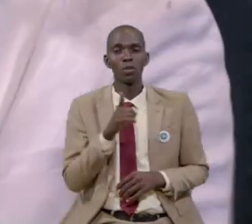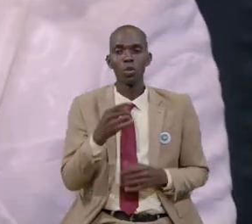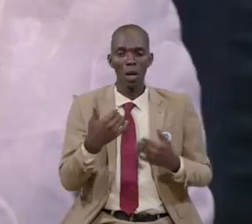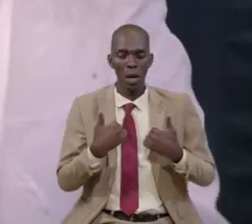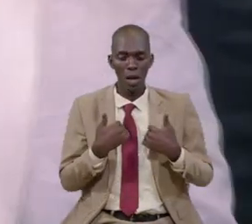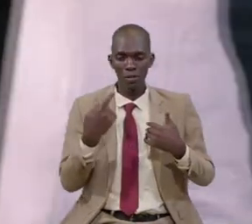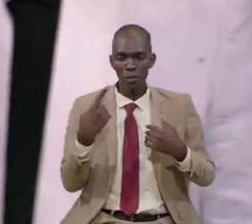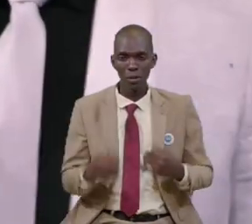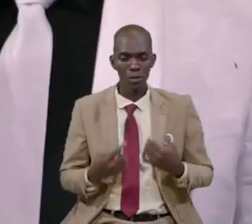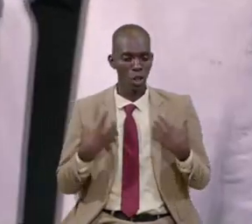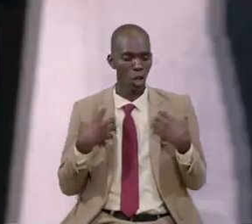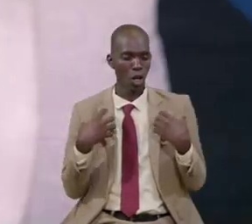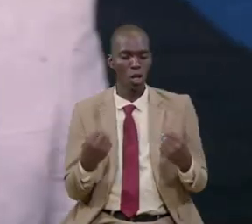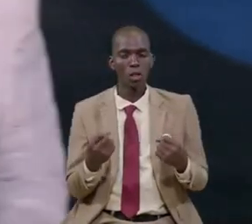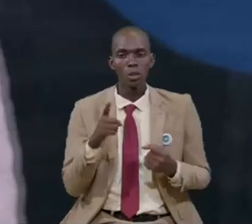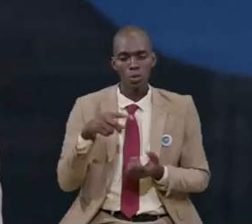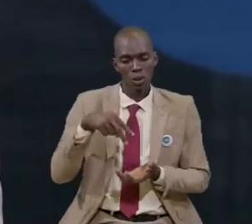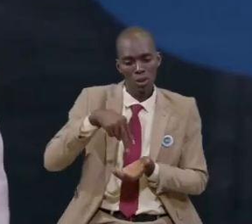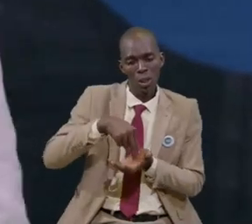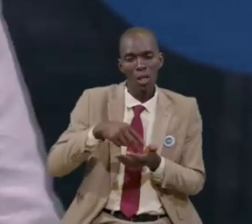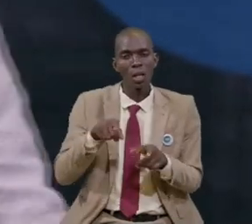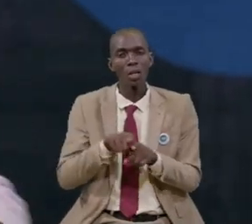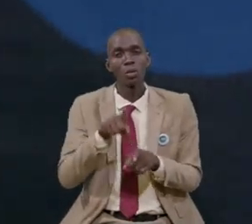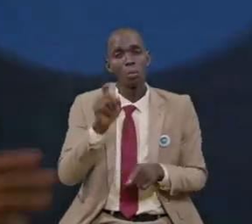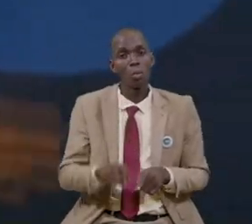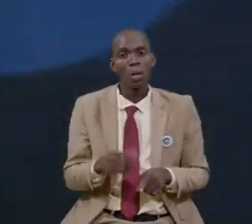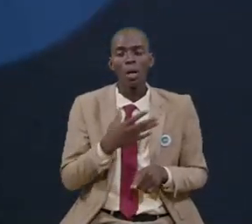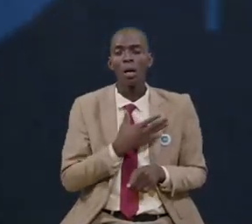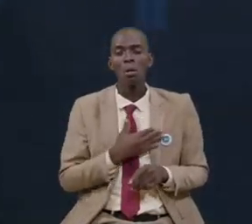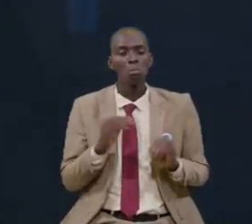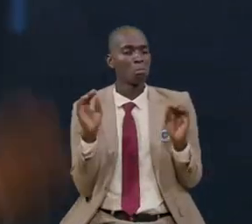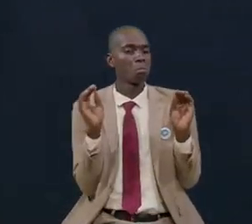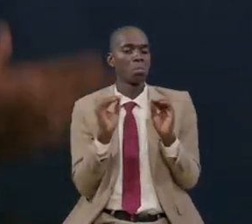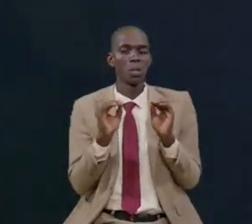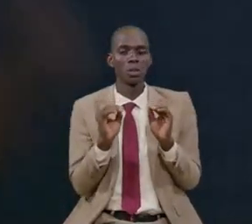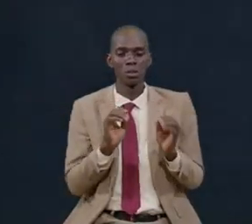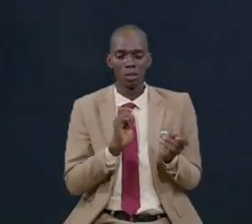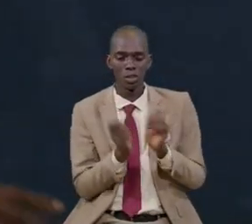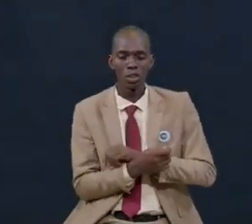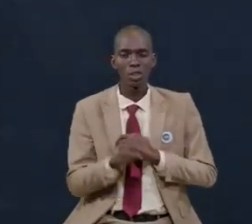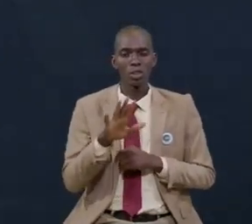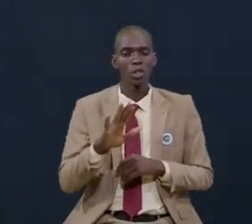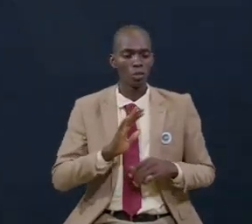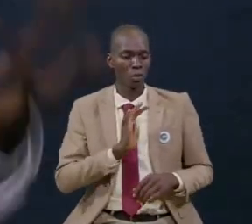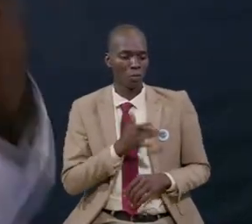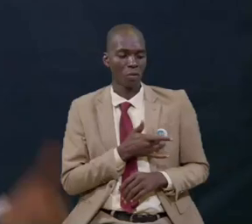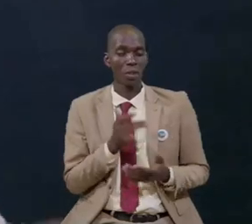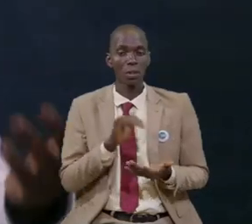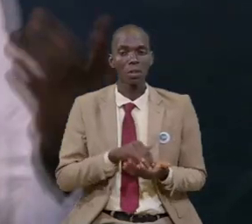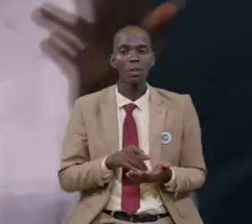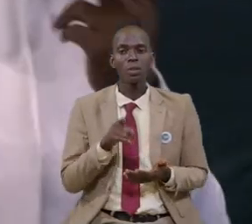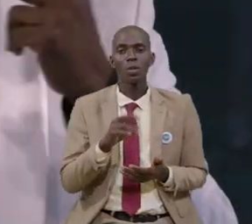ferme comme cela se doit. Et rien n'ébranle encore cette conviction. Vous allez maintenant